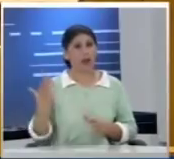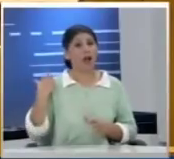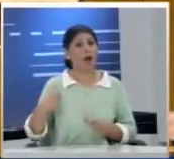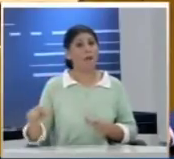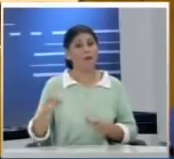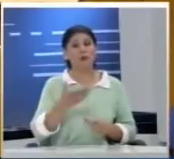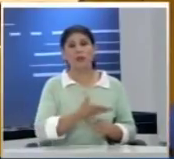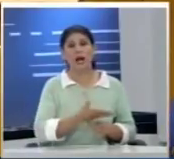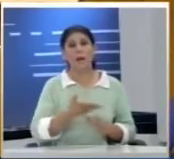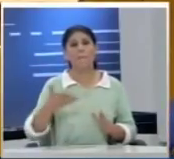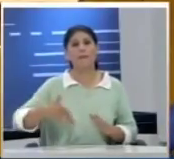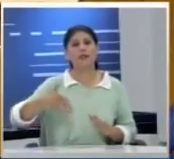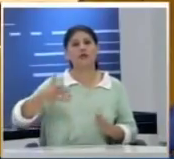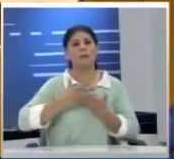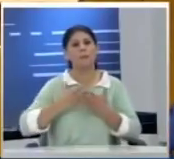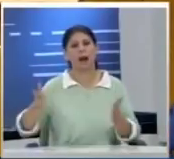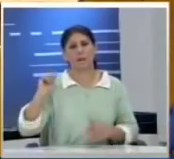συνιστά μέγιστη πολιτική δειλία.